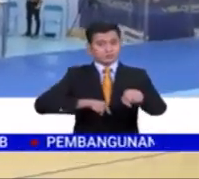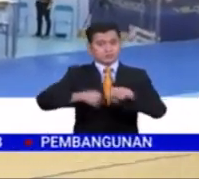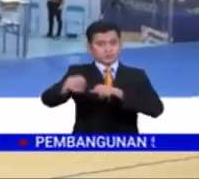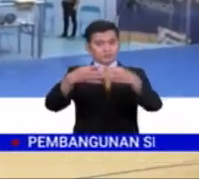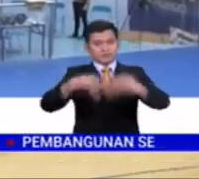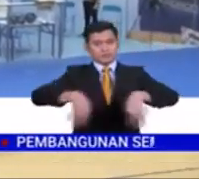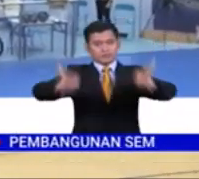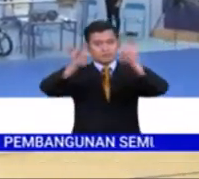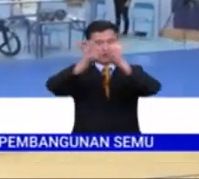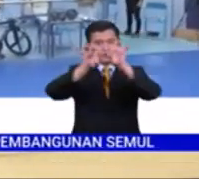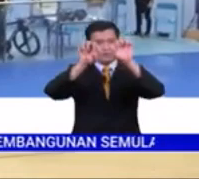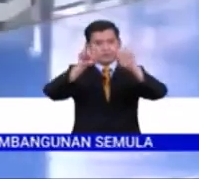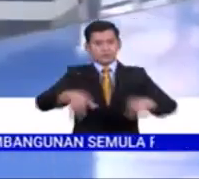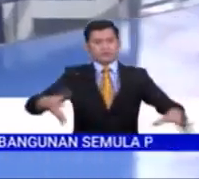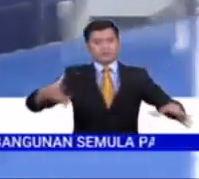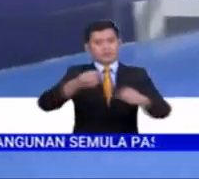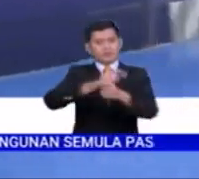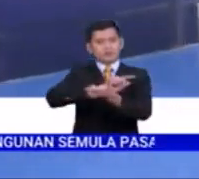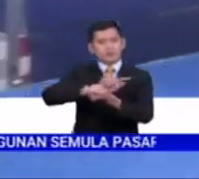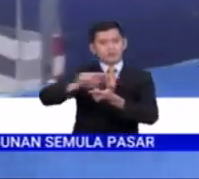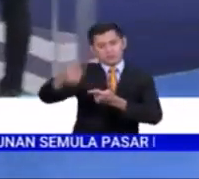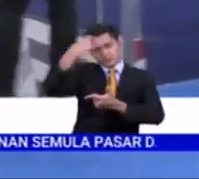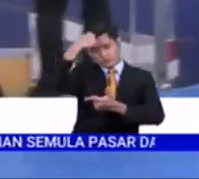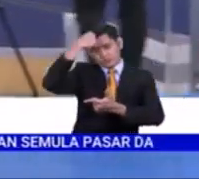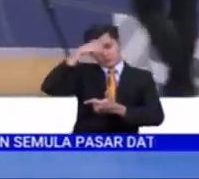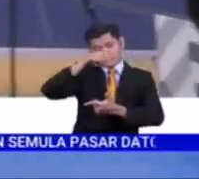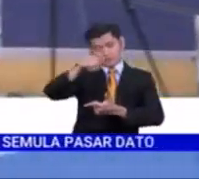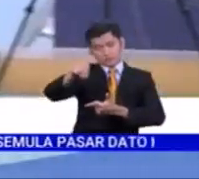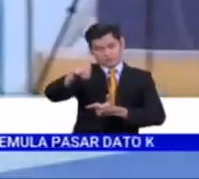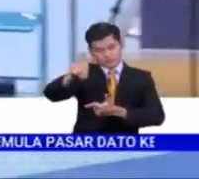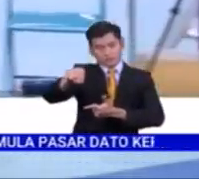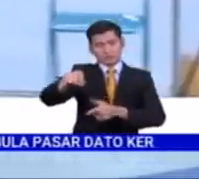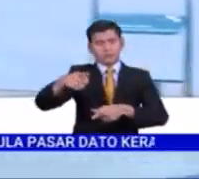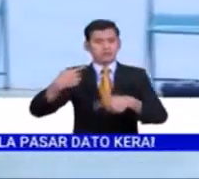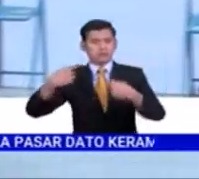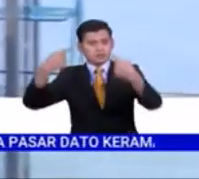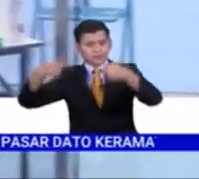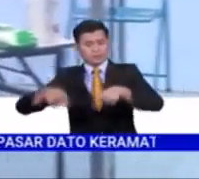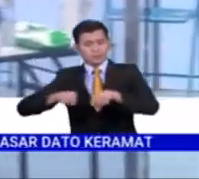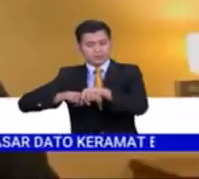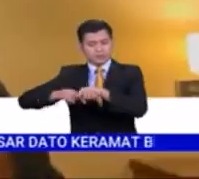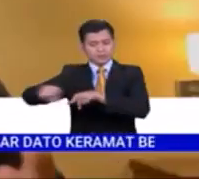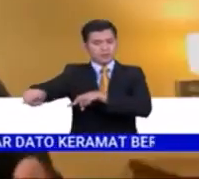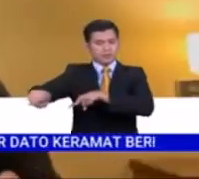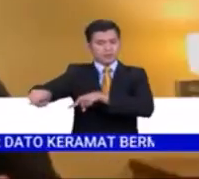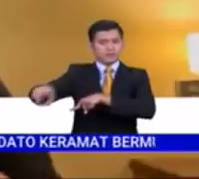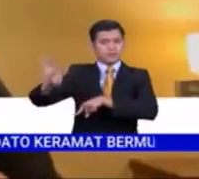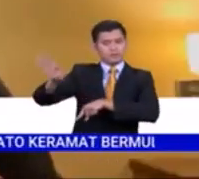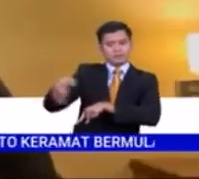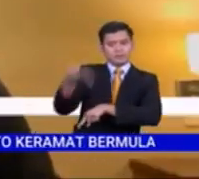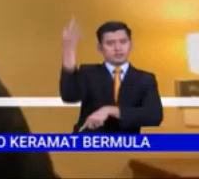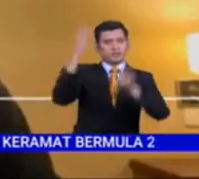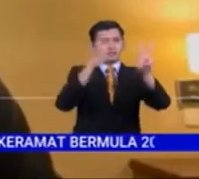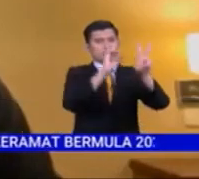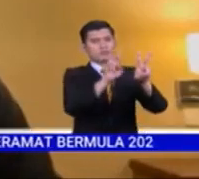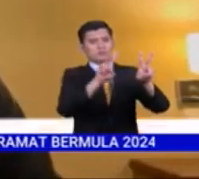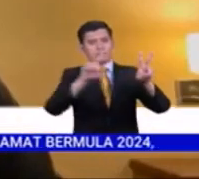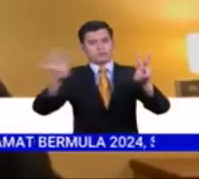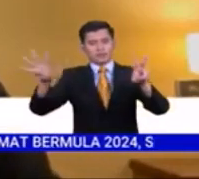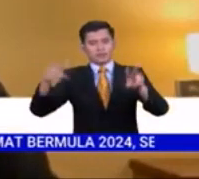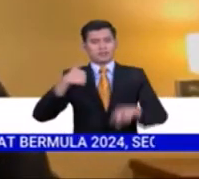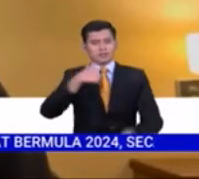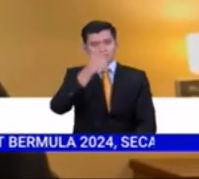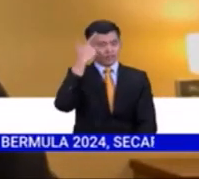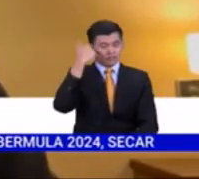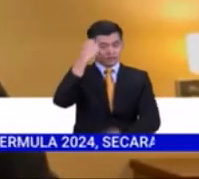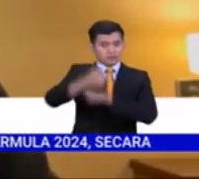menawarkan mata kelayakan buat pelumba ke Sukan Olimpik Paris 2024. As we know, the